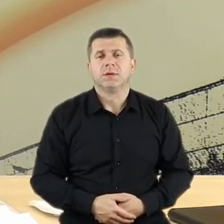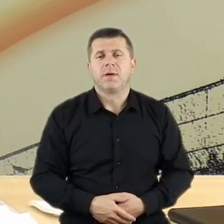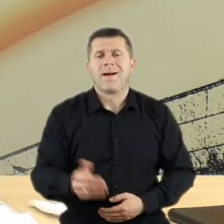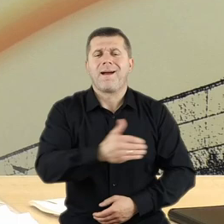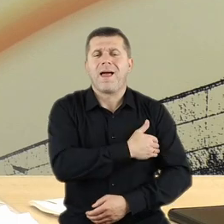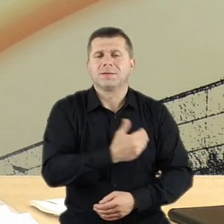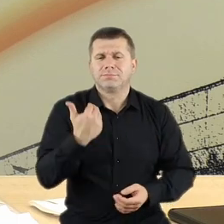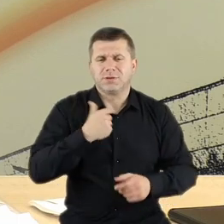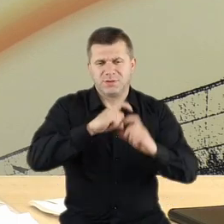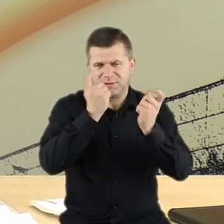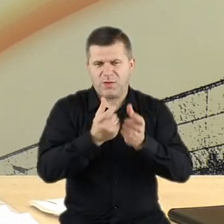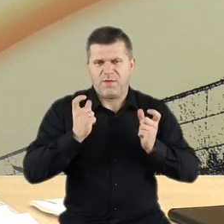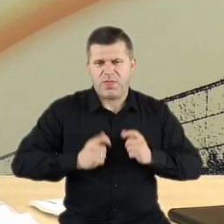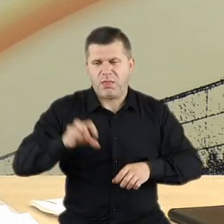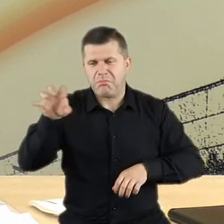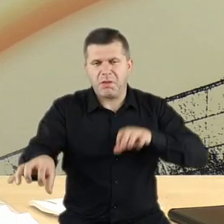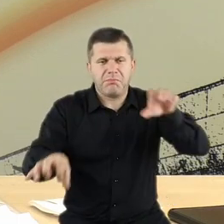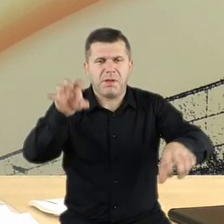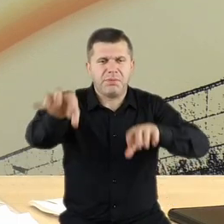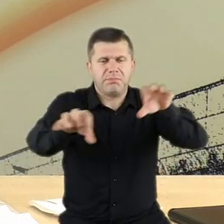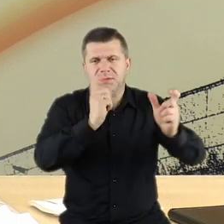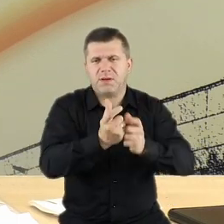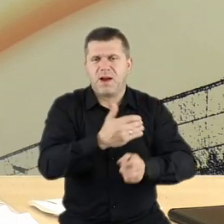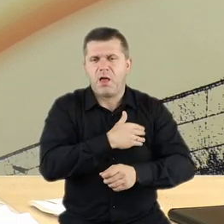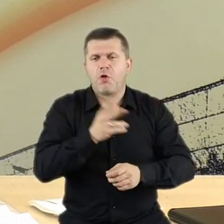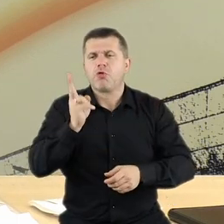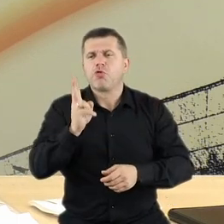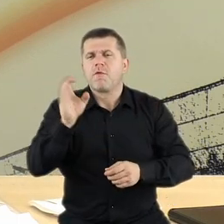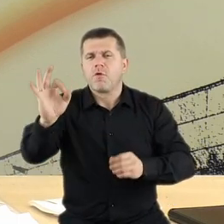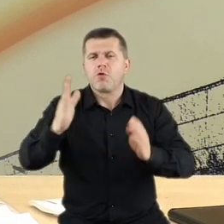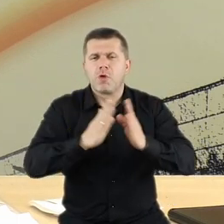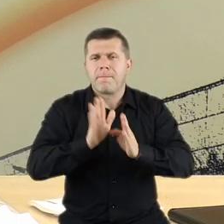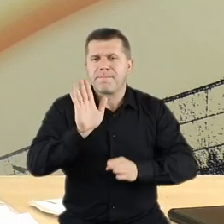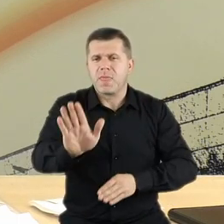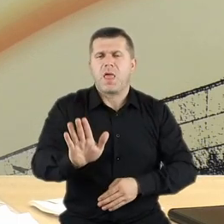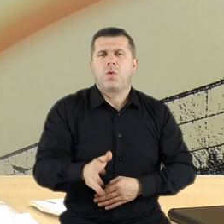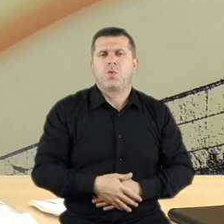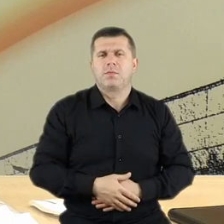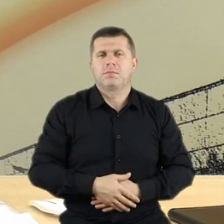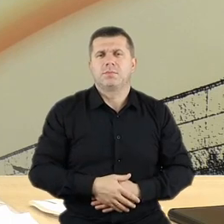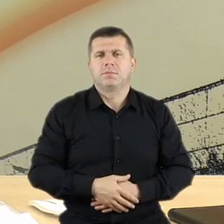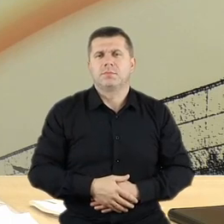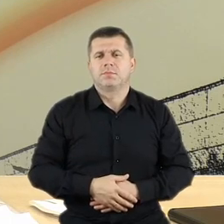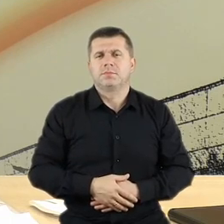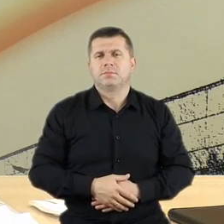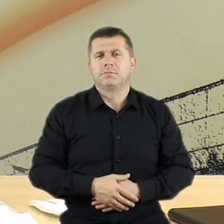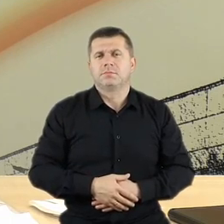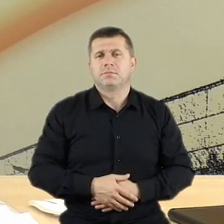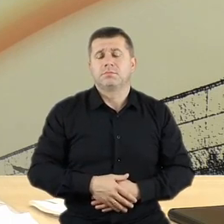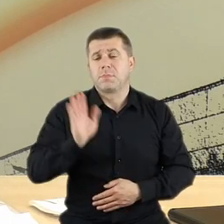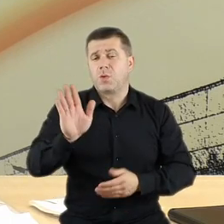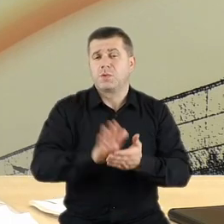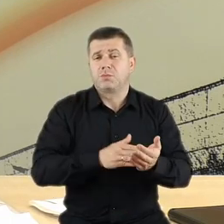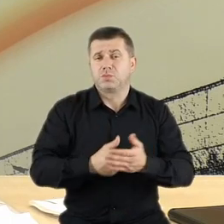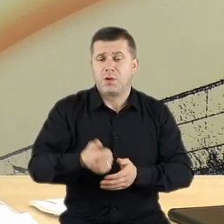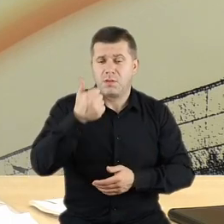po całej wsi porozrzucane łuk to tam w chacie miał jakieś 2 Jak miał na przykład jedną